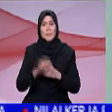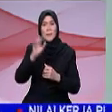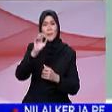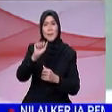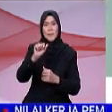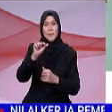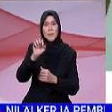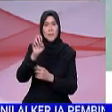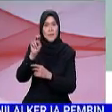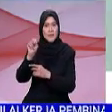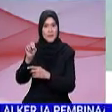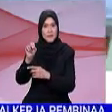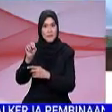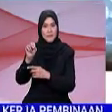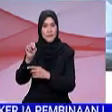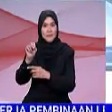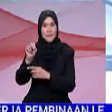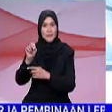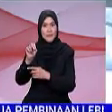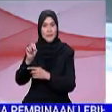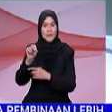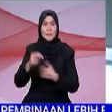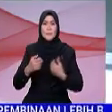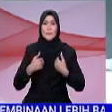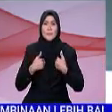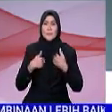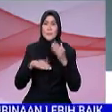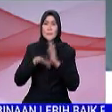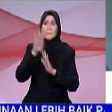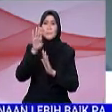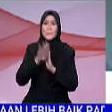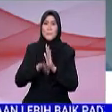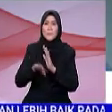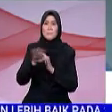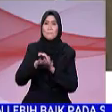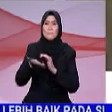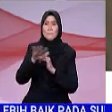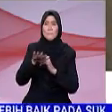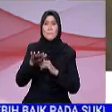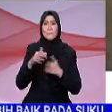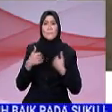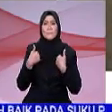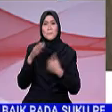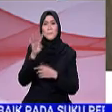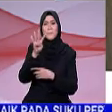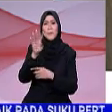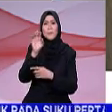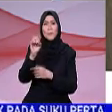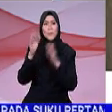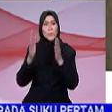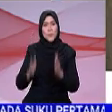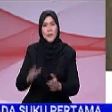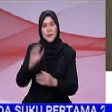ejen. Jadi kami ada lebih kurang dalam 40 orang